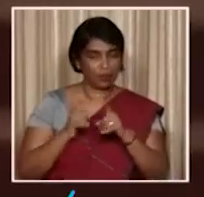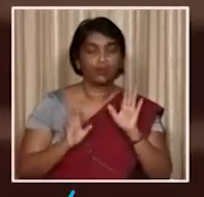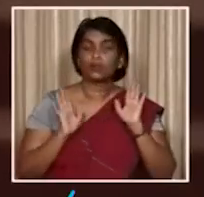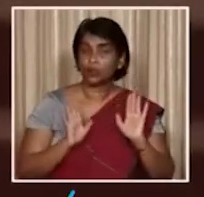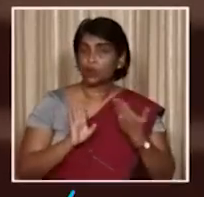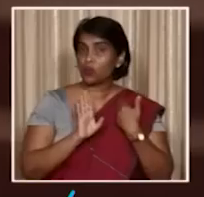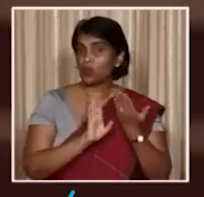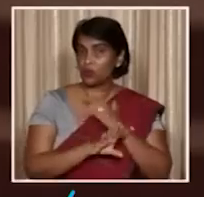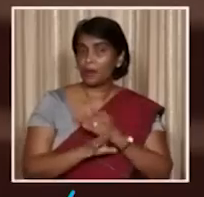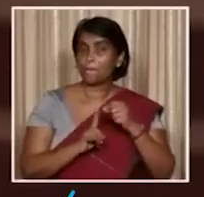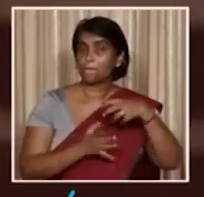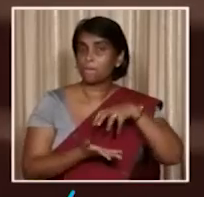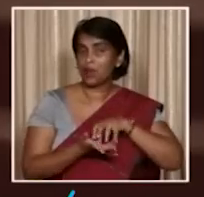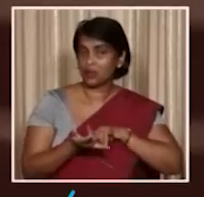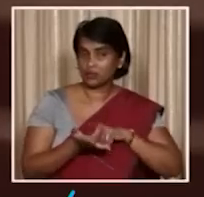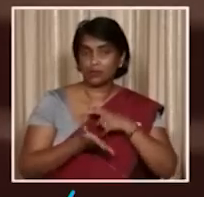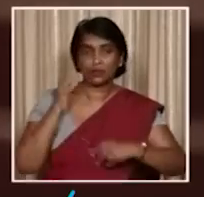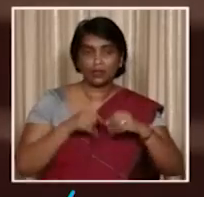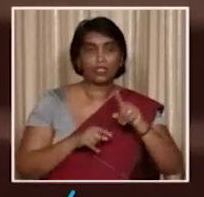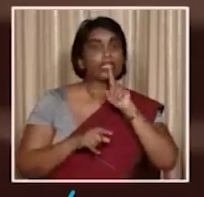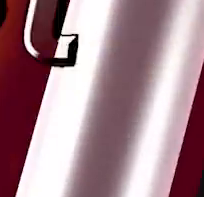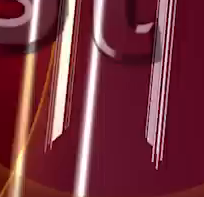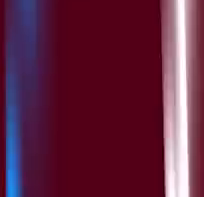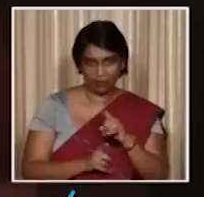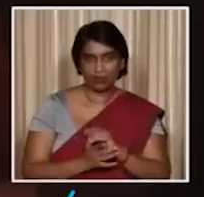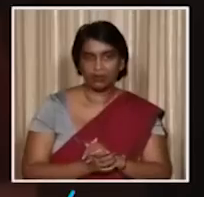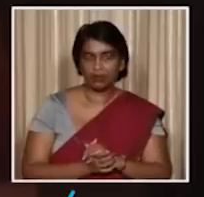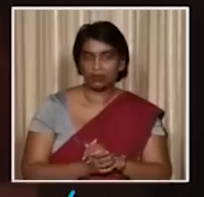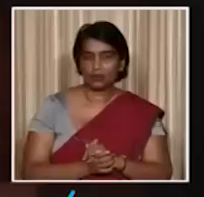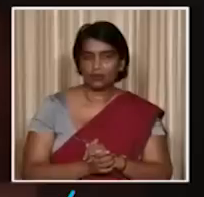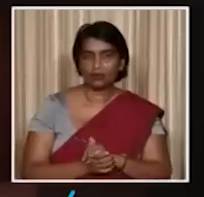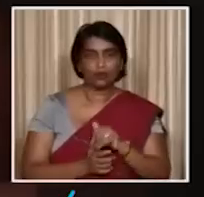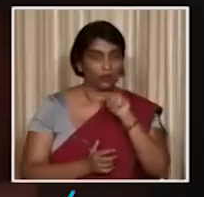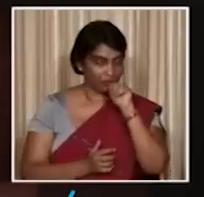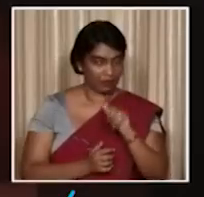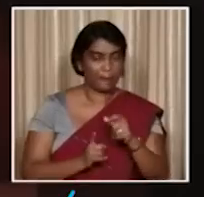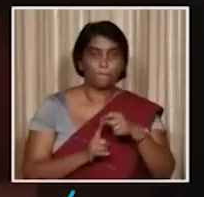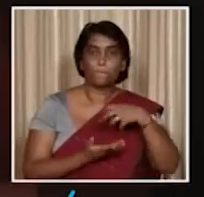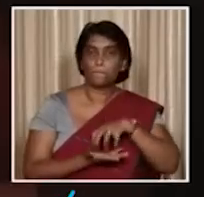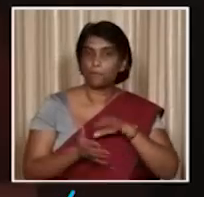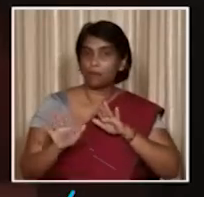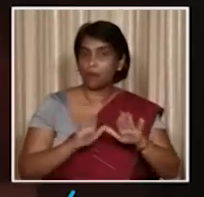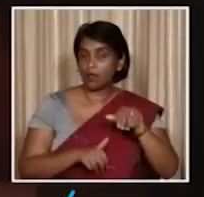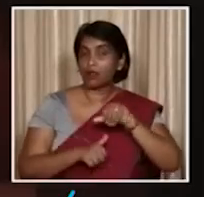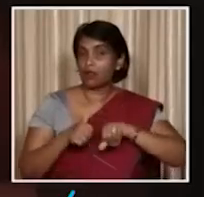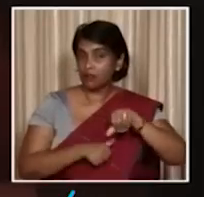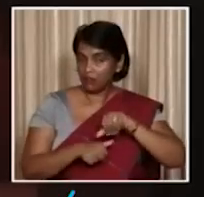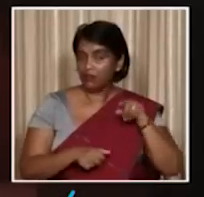හැබැයි පෞගිය කාලේ පළාත් සභා මැතිවරණයේදී ඔය ටික කියන්න තිබ්බා. අත වශයෙන්ම පළාත් පාලන ආයතන